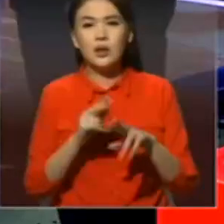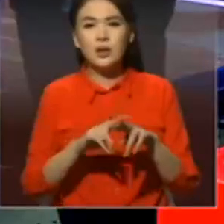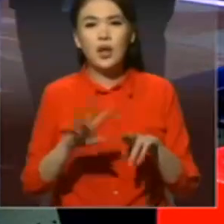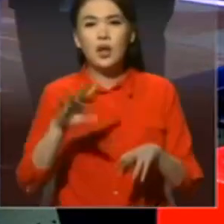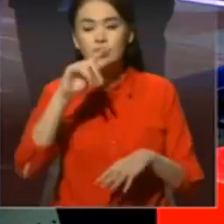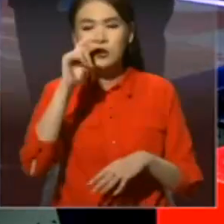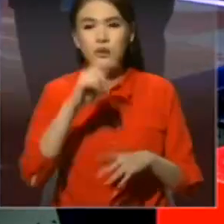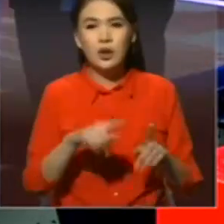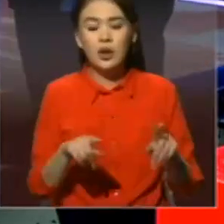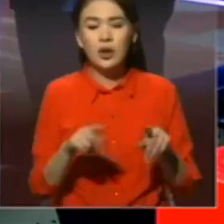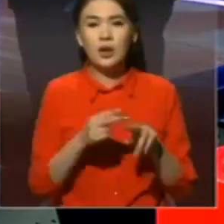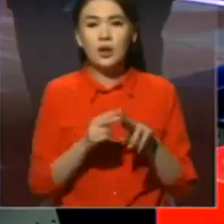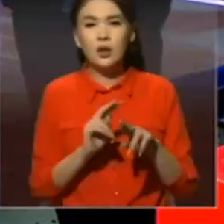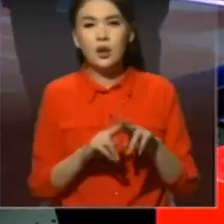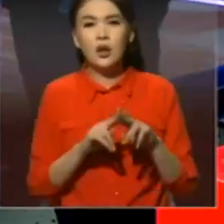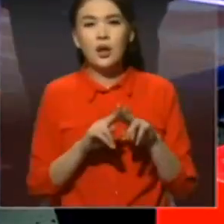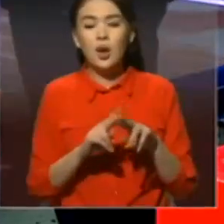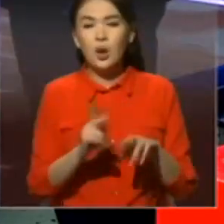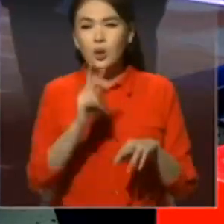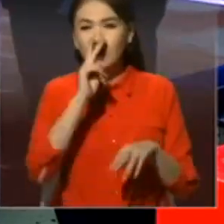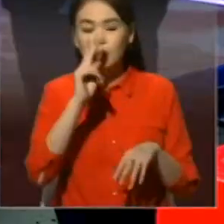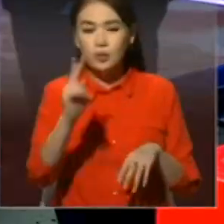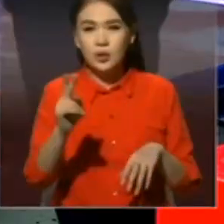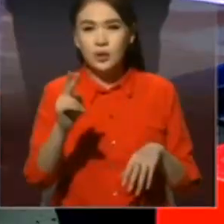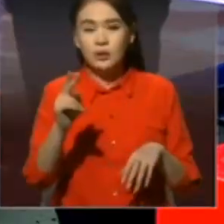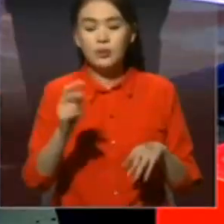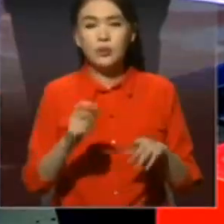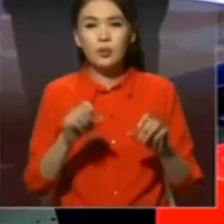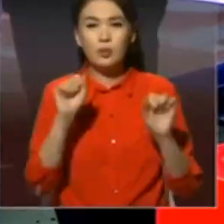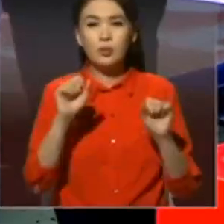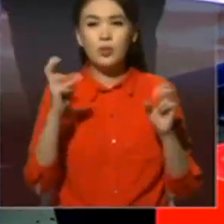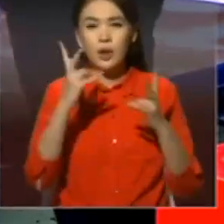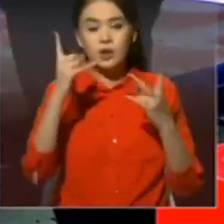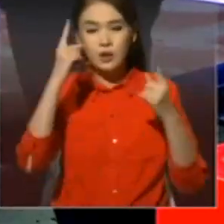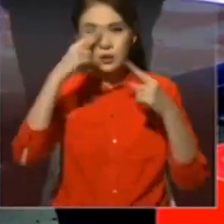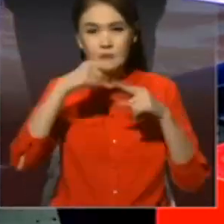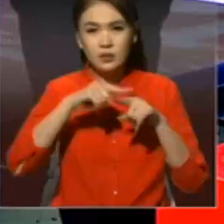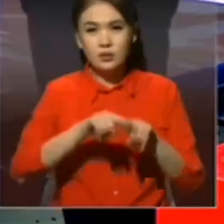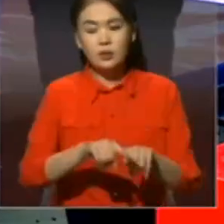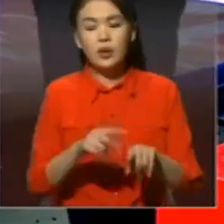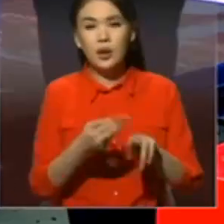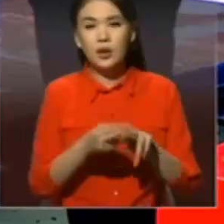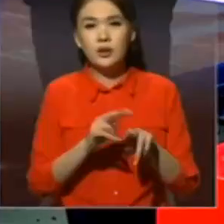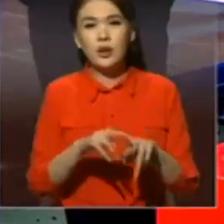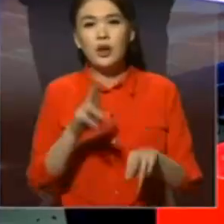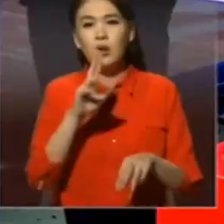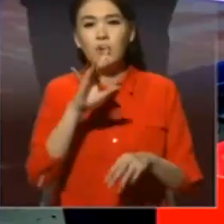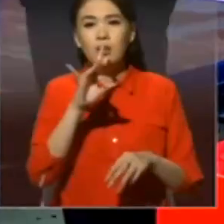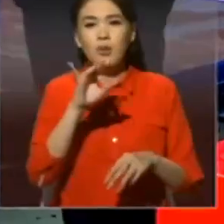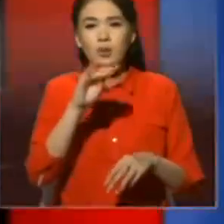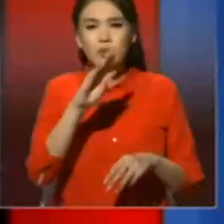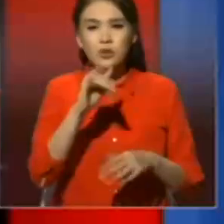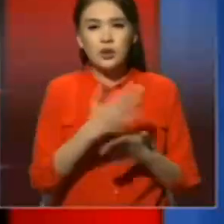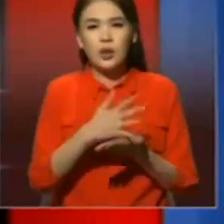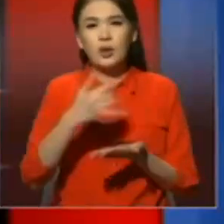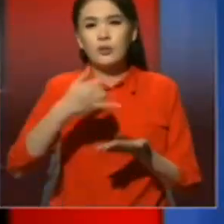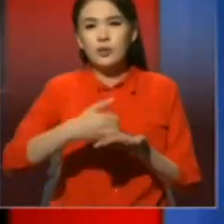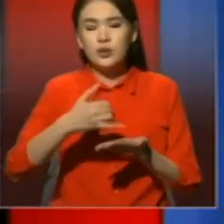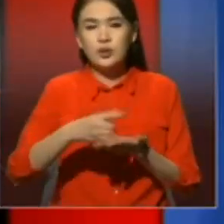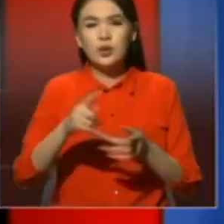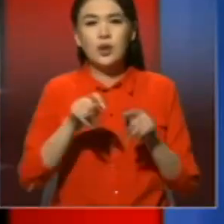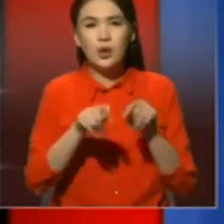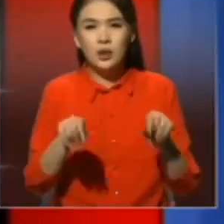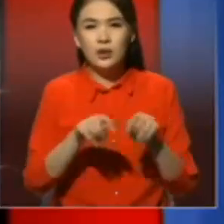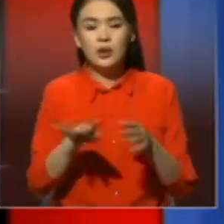соғыстарға қарасаңыз. Содан көріп, содан баған алуымыз керек. Бұл біз мына кружканы шығаратын, жаңдай дәптер